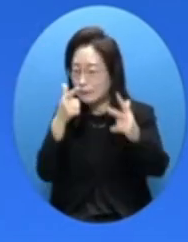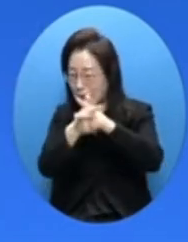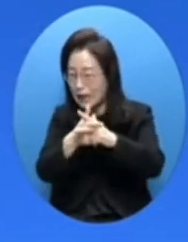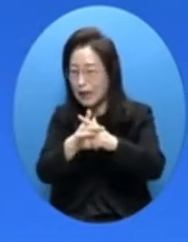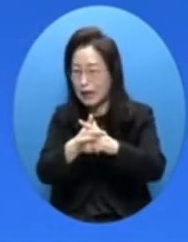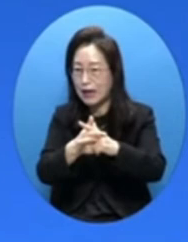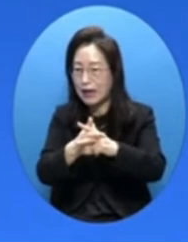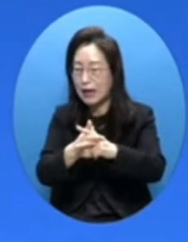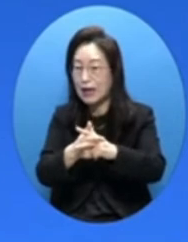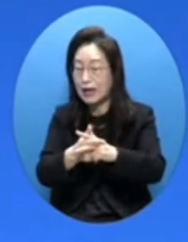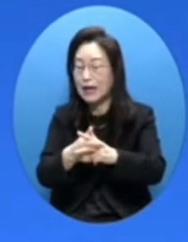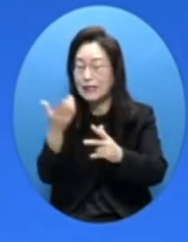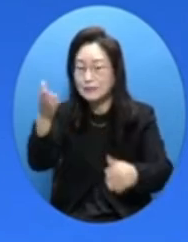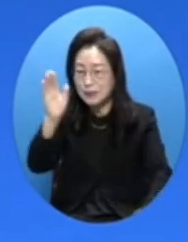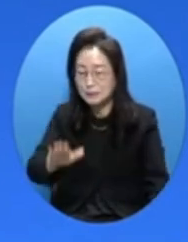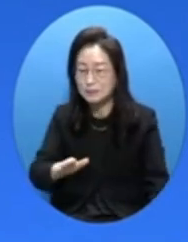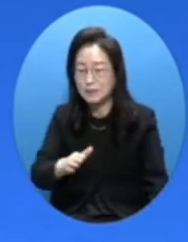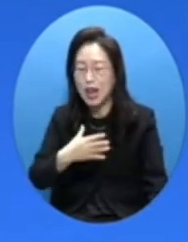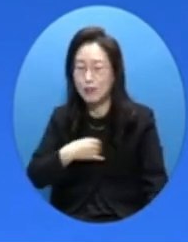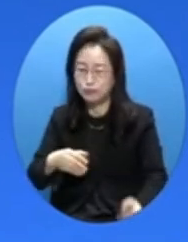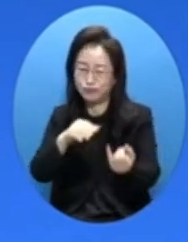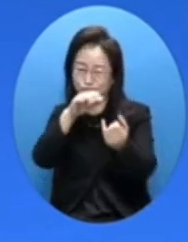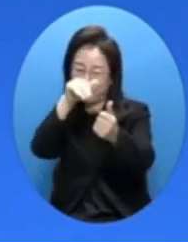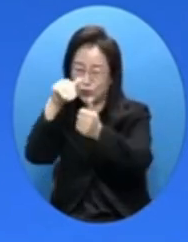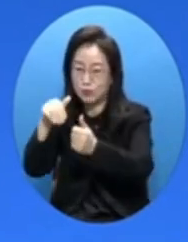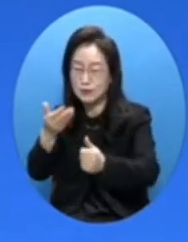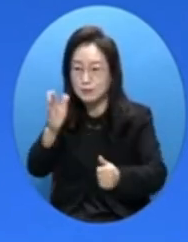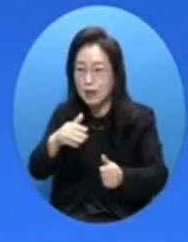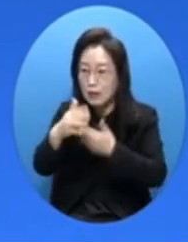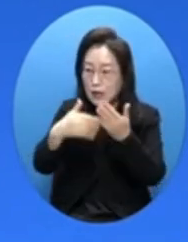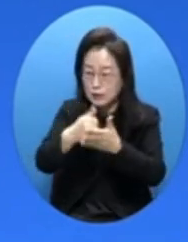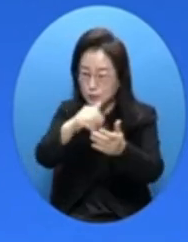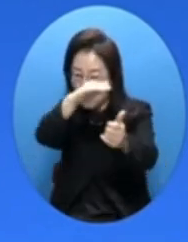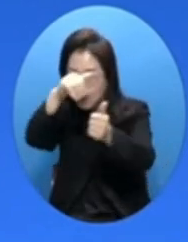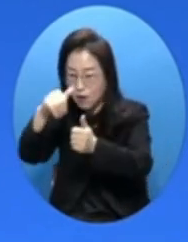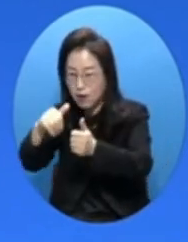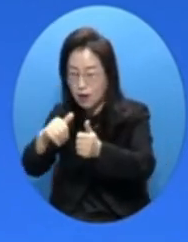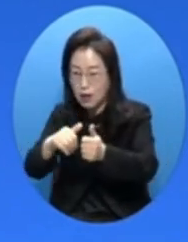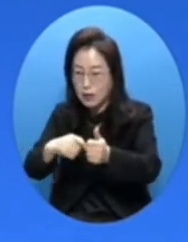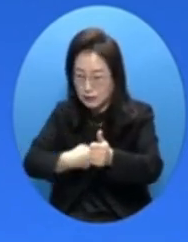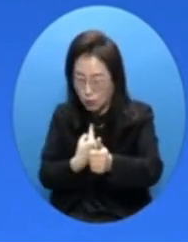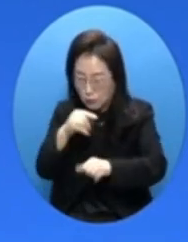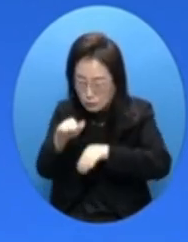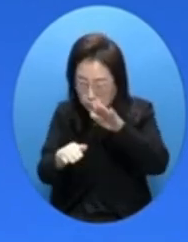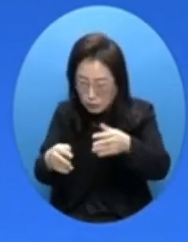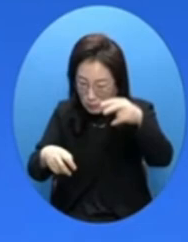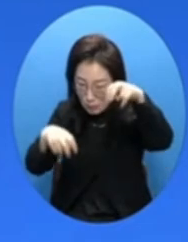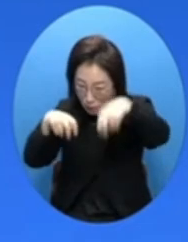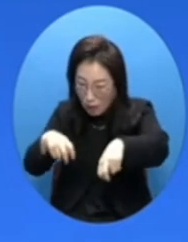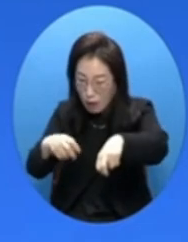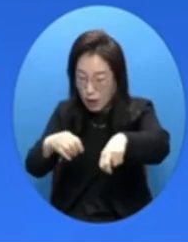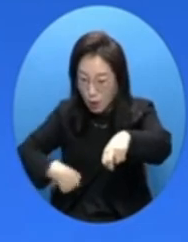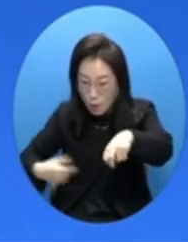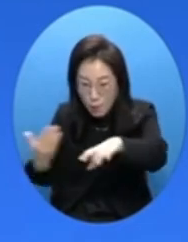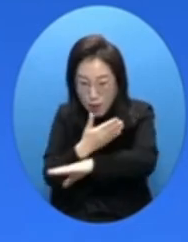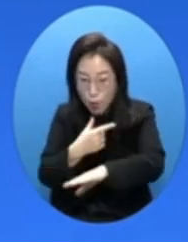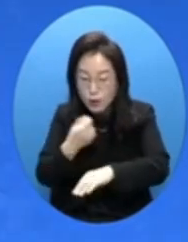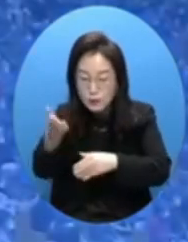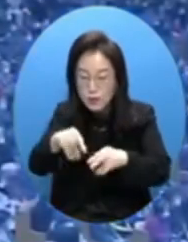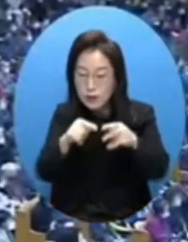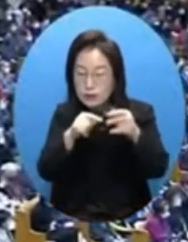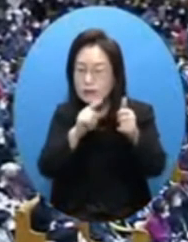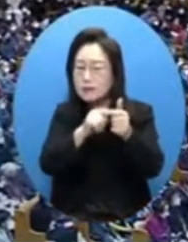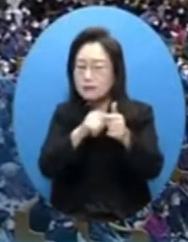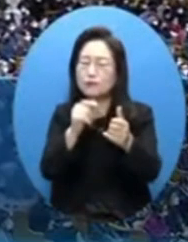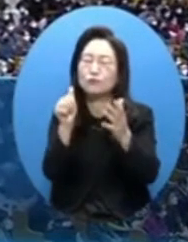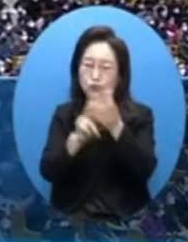그래서 아담이 하나님 앞에 나와서 엎드려 회개하기를 원하셔서 아담을 찾으셨는데 숨었습니다. 창세기